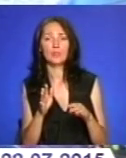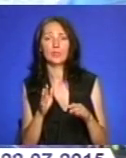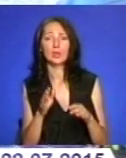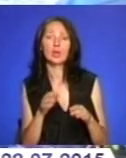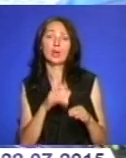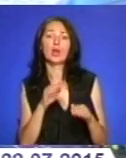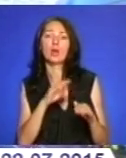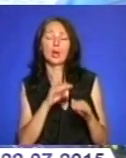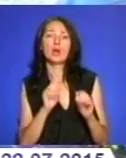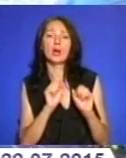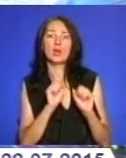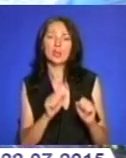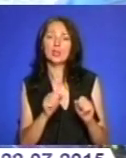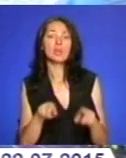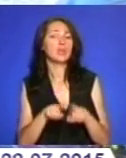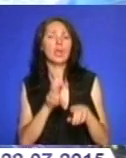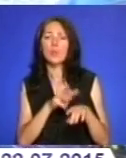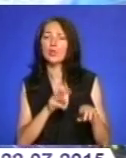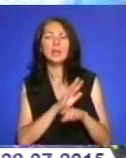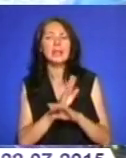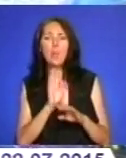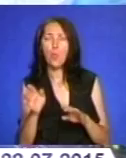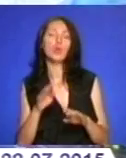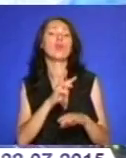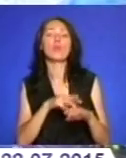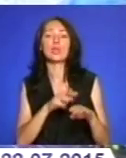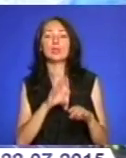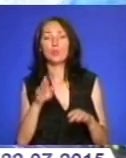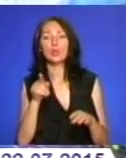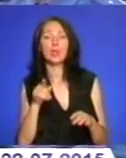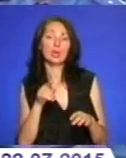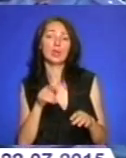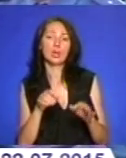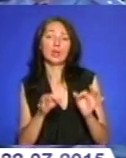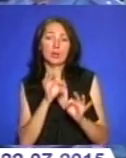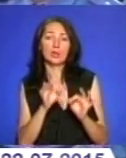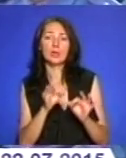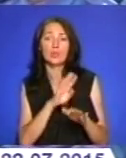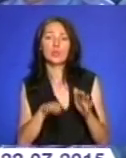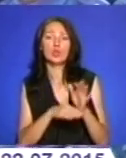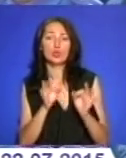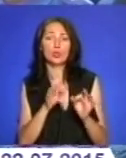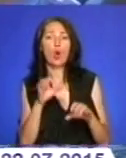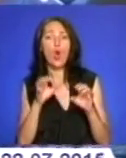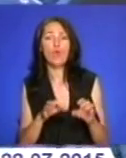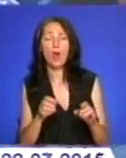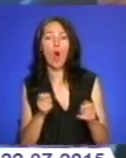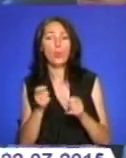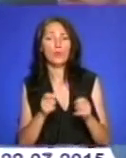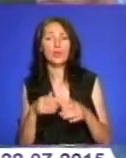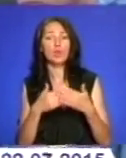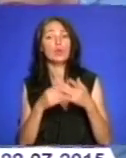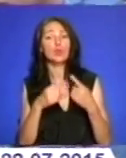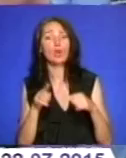кришувати, такий міліціонер не буде в міліції, а буде ним займатися прокуратура. Голова правління громадської ради при обласному